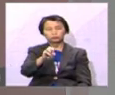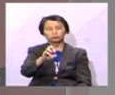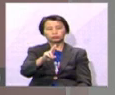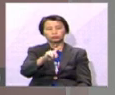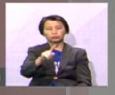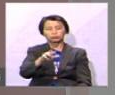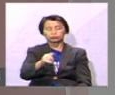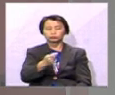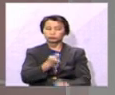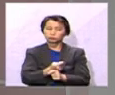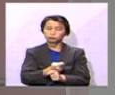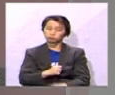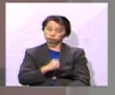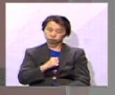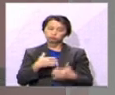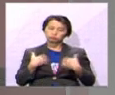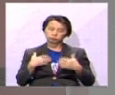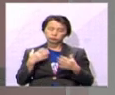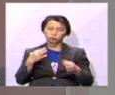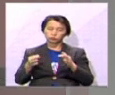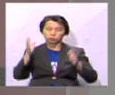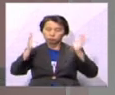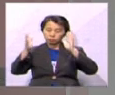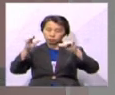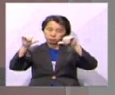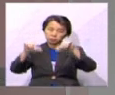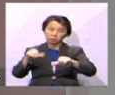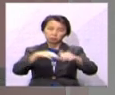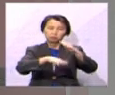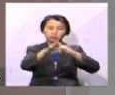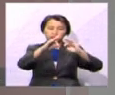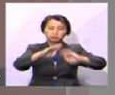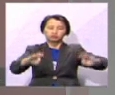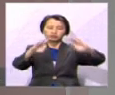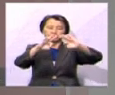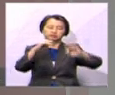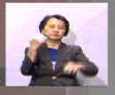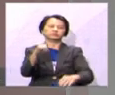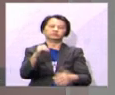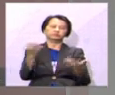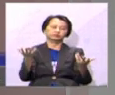Zakaria tetap berbangga walau Malaysia gagal ke final.